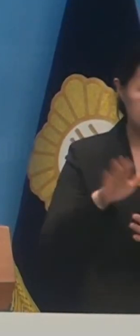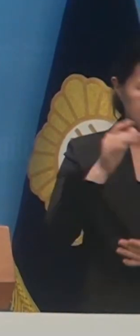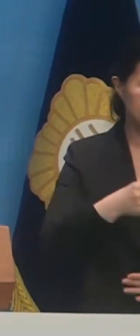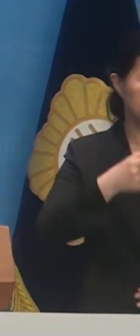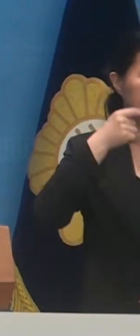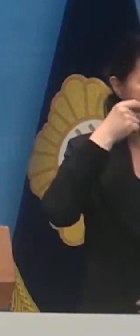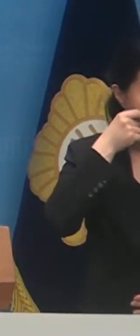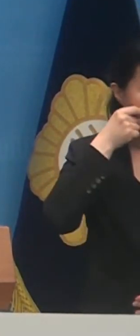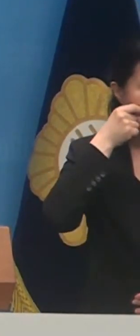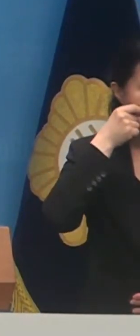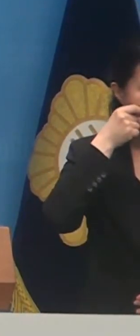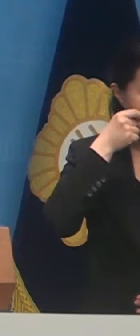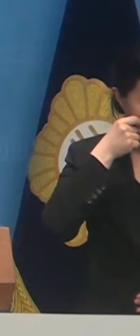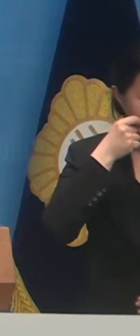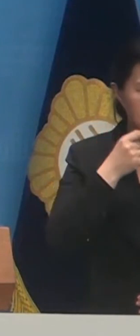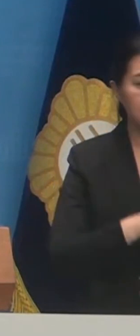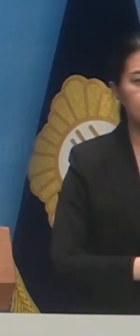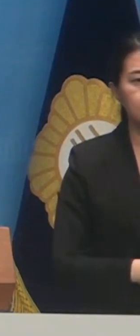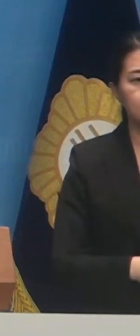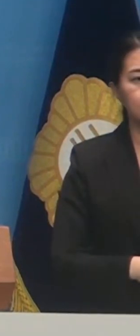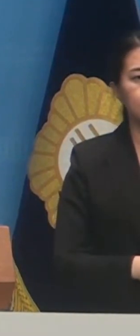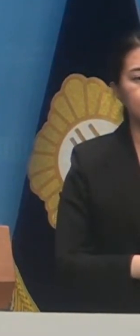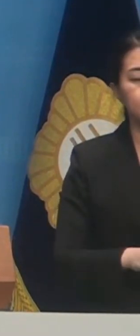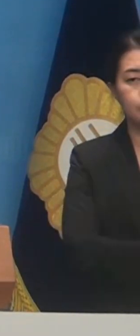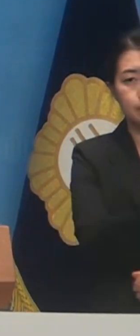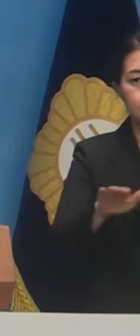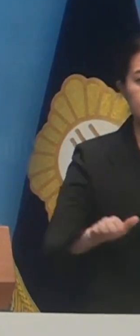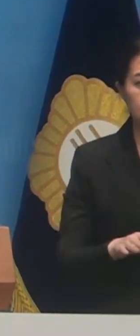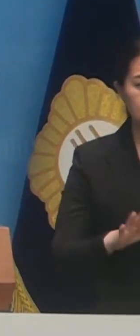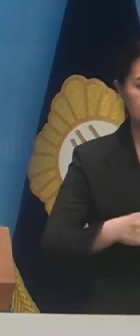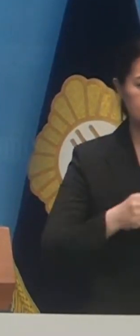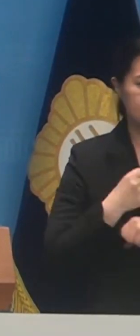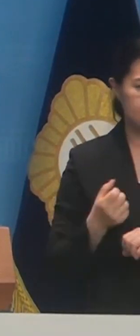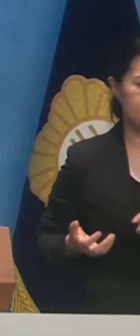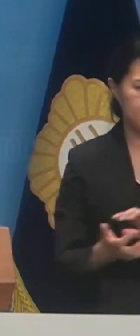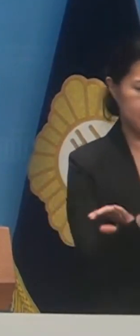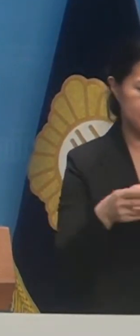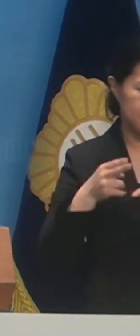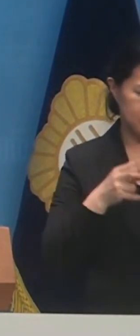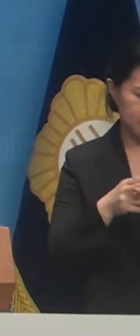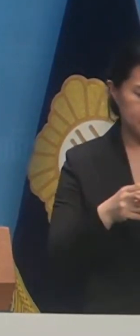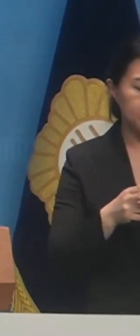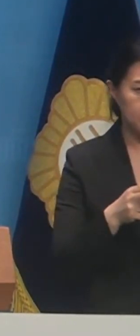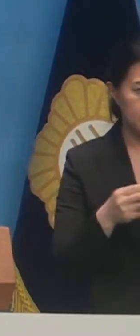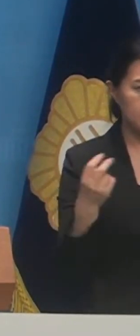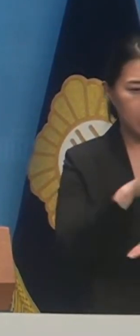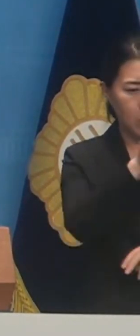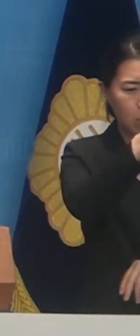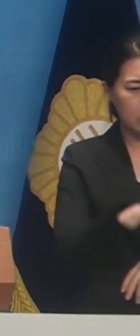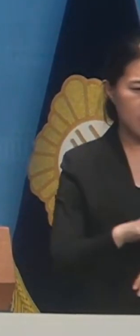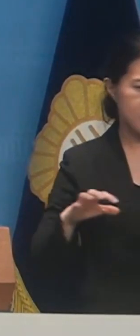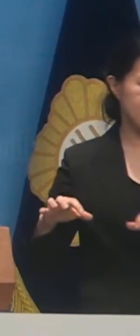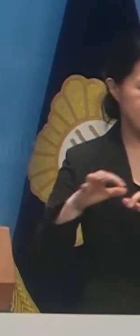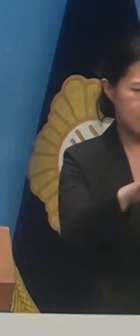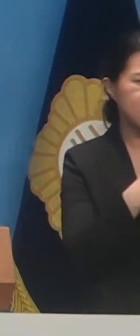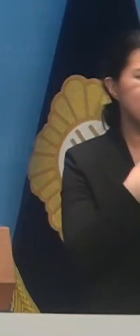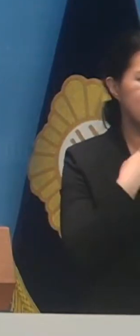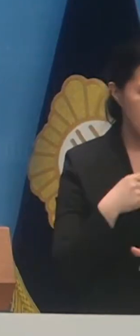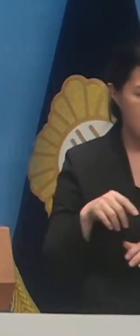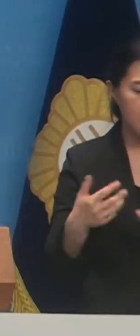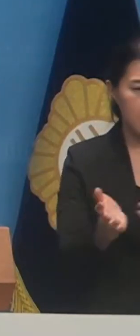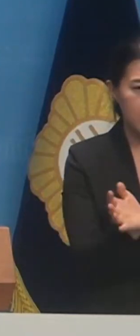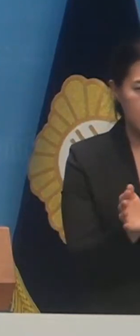교훈이 있었음에도 불구하고 우린 군부 독재 세력, 광주의 학살 세력을